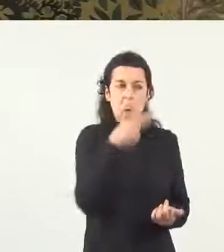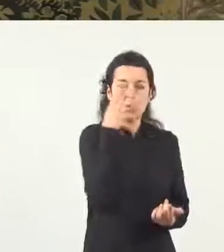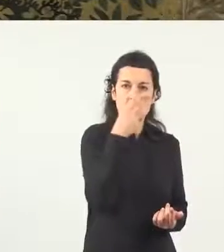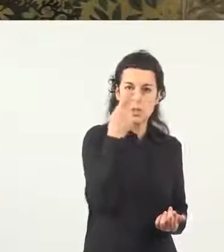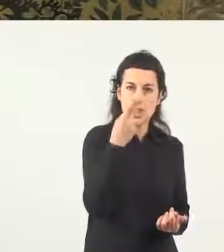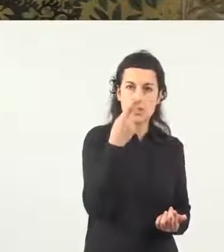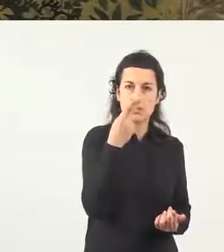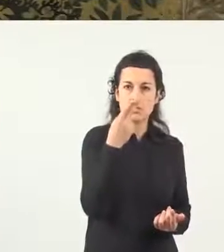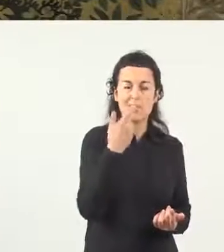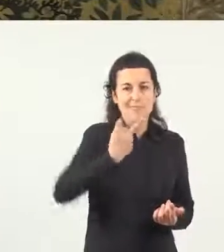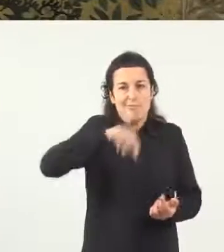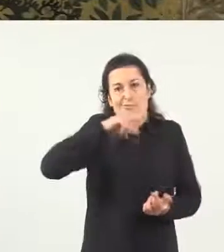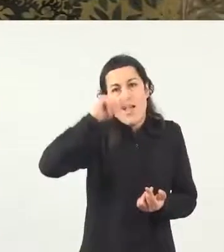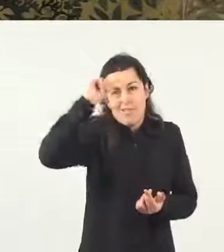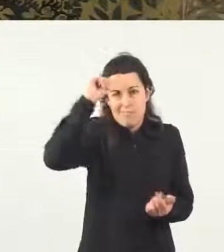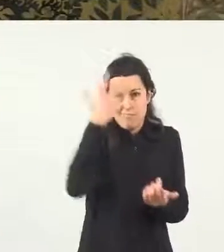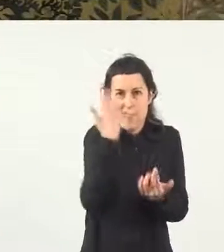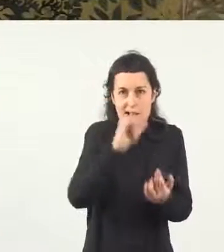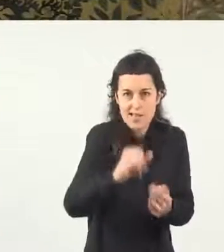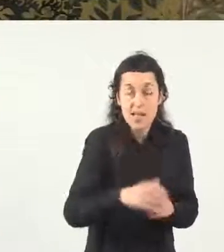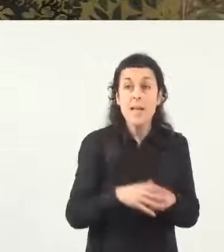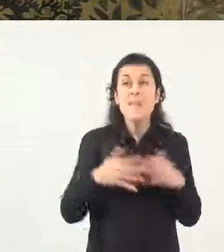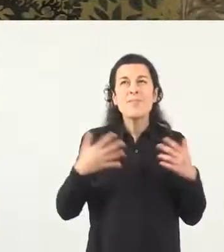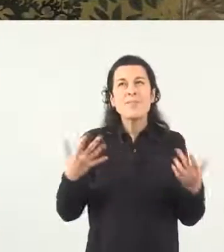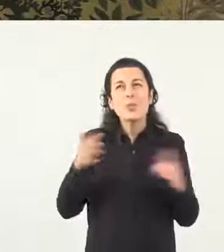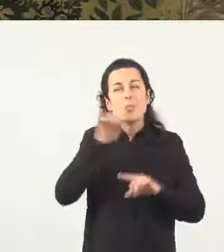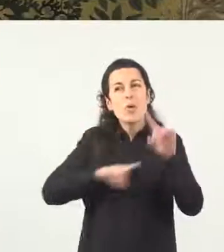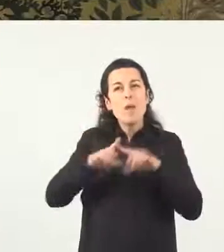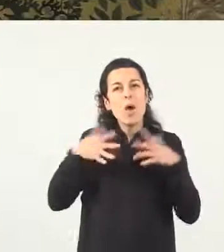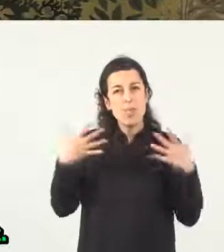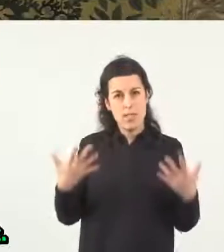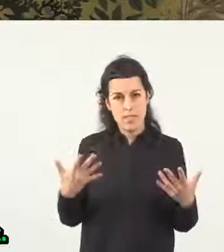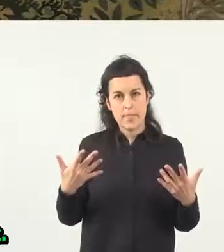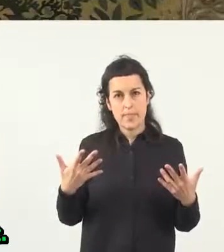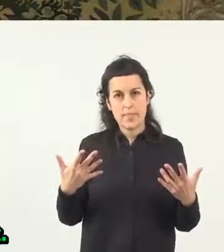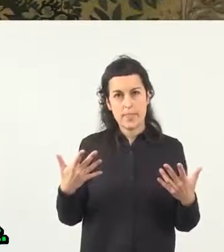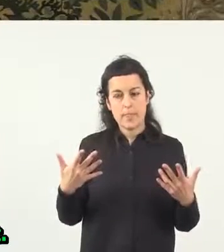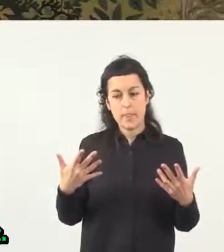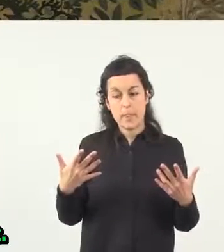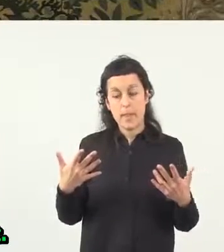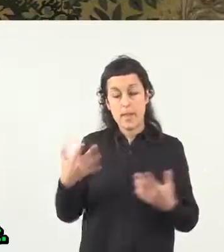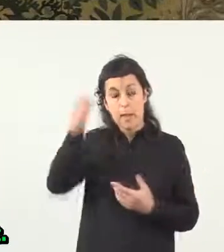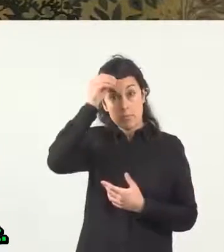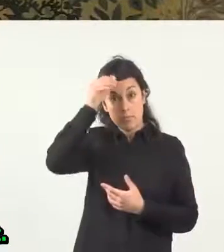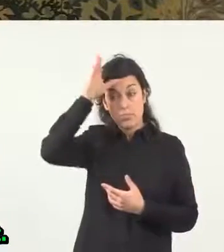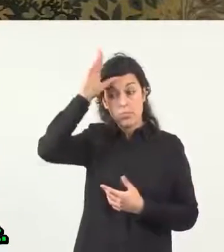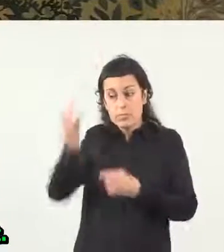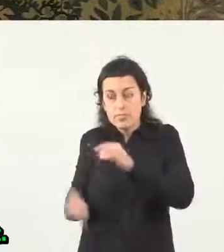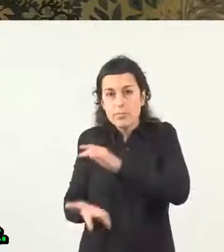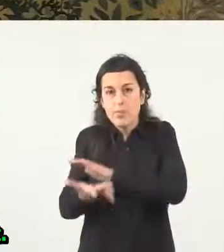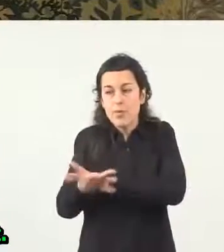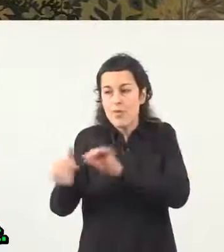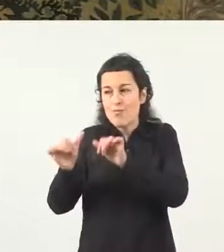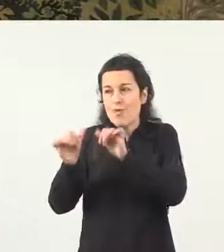horretan igual trebeak izan gara. Kontua da hor, orduan, desagertu dala ezagutza sortzeko